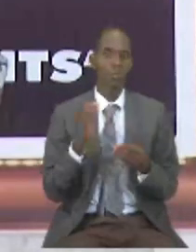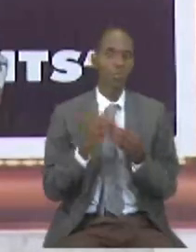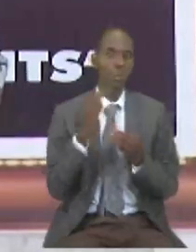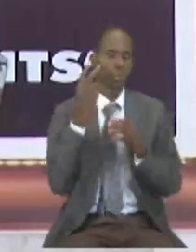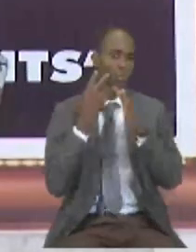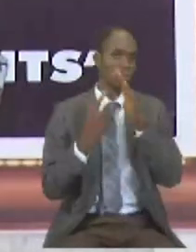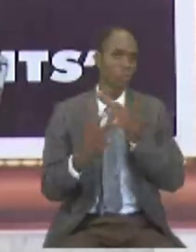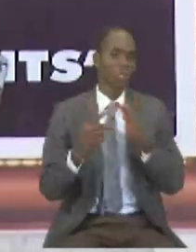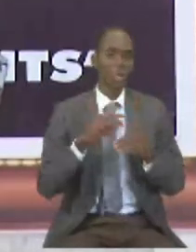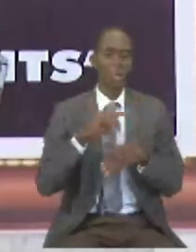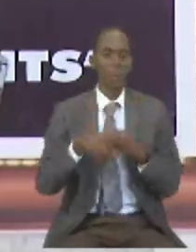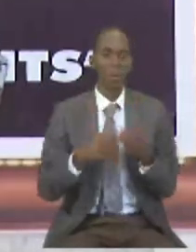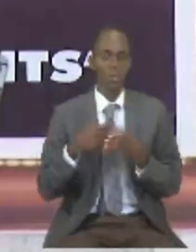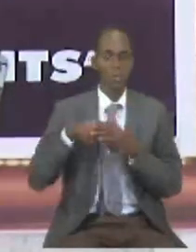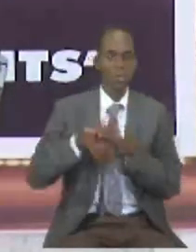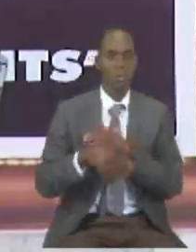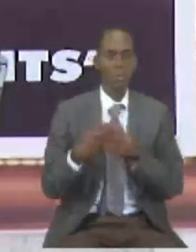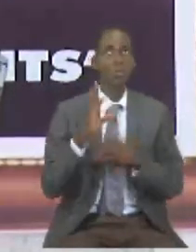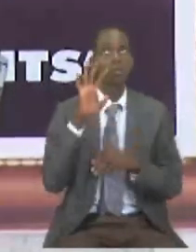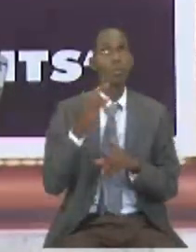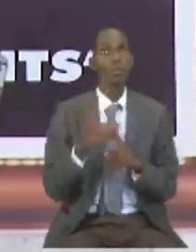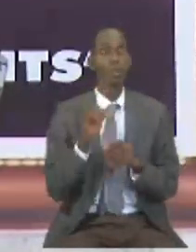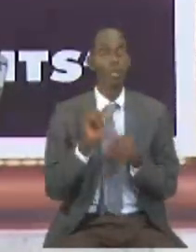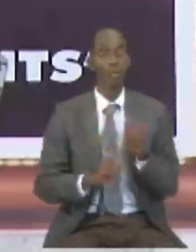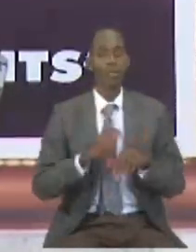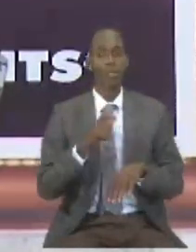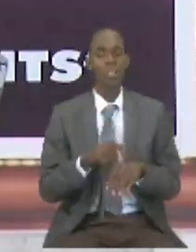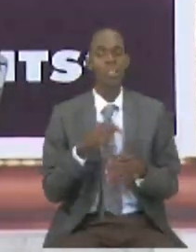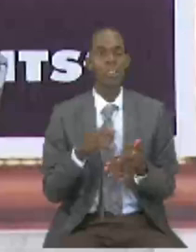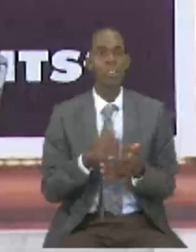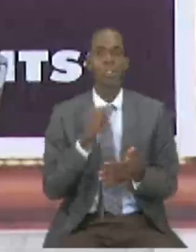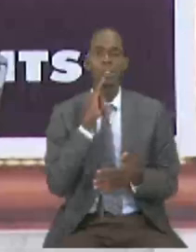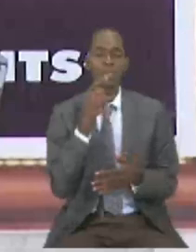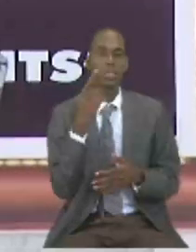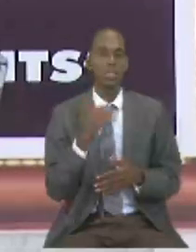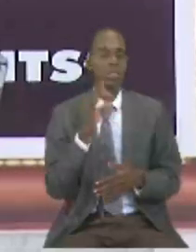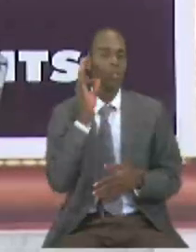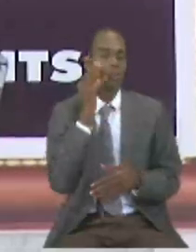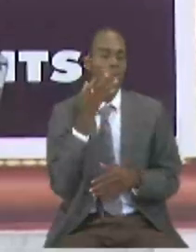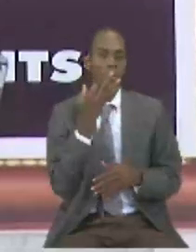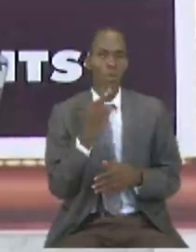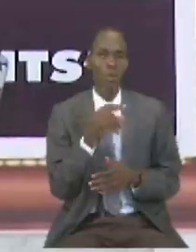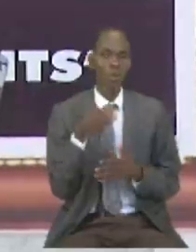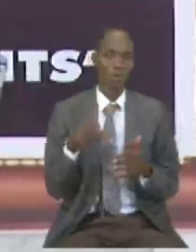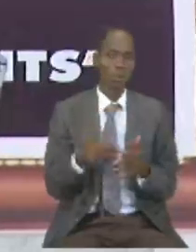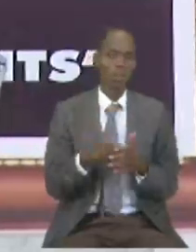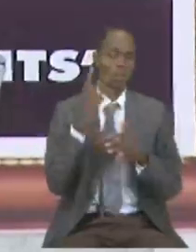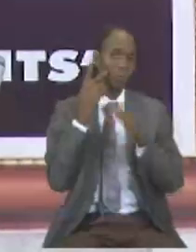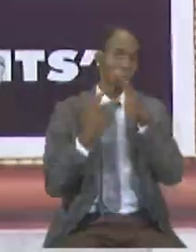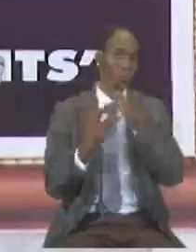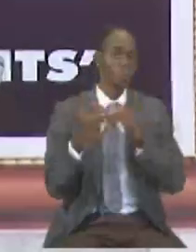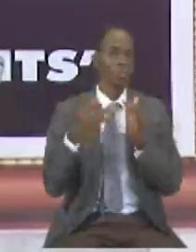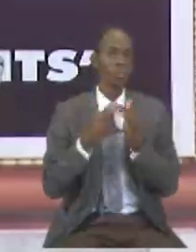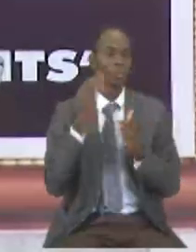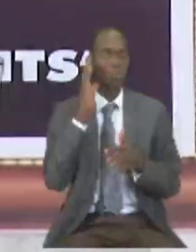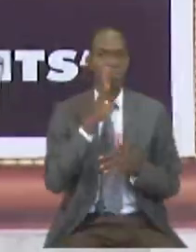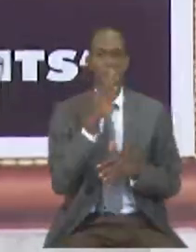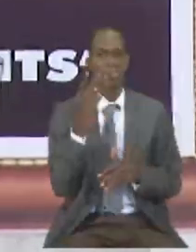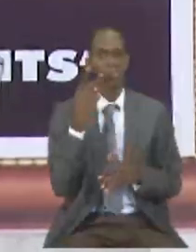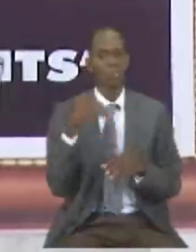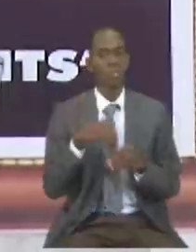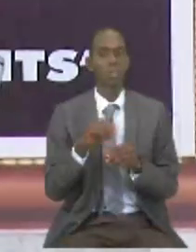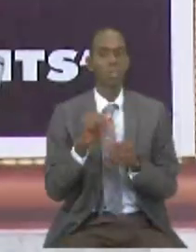vérité en profondeur à tout moment. Et dit, il y a le fruit de cette révélation. Et ce sera vu dans chaque vie